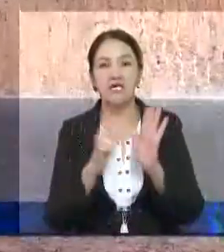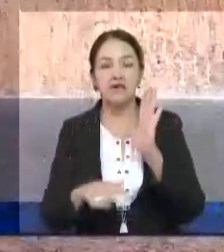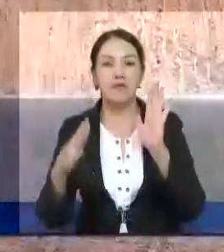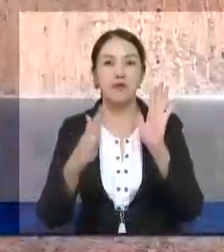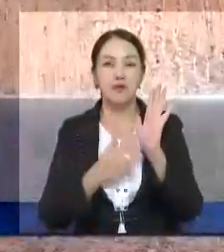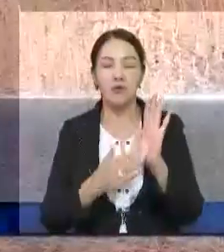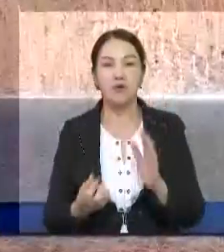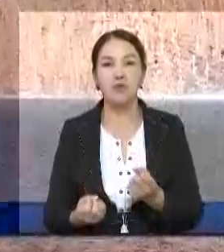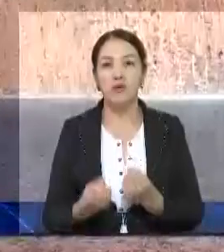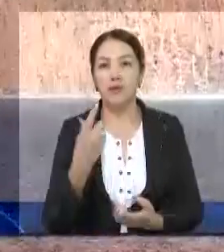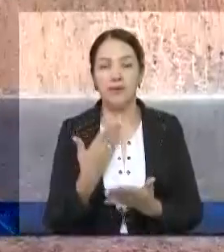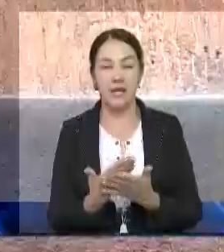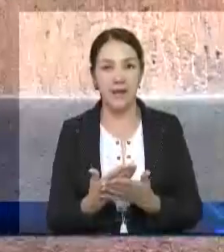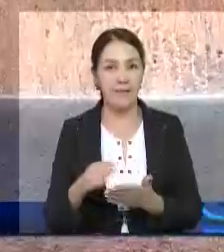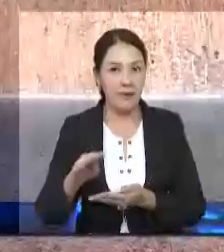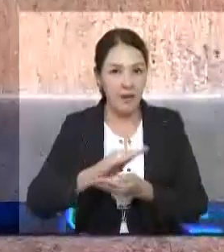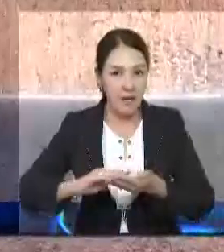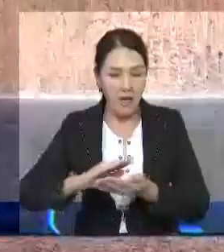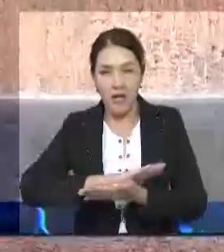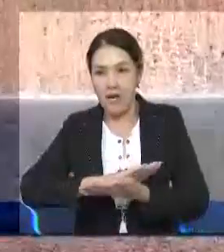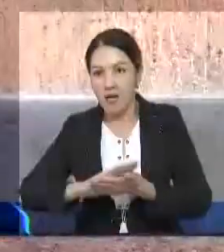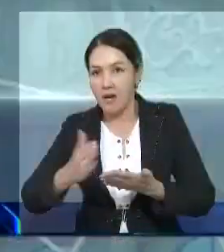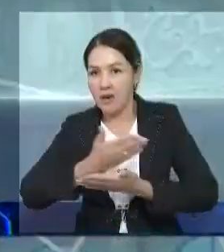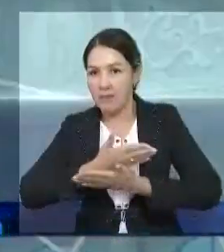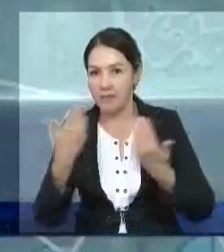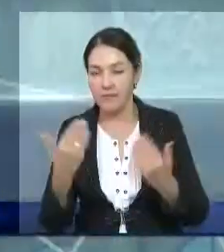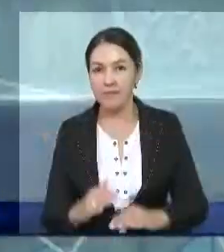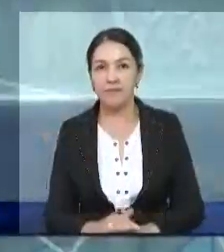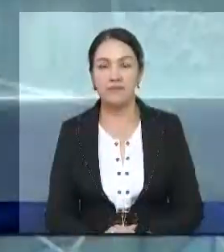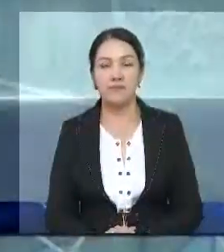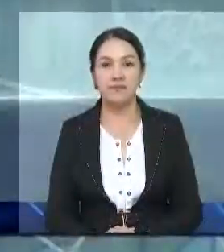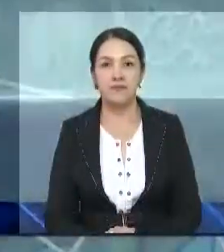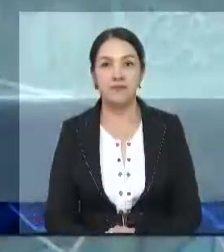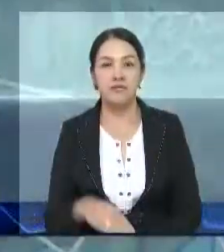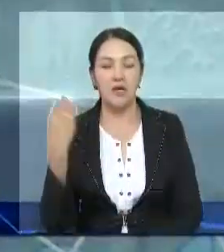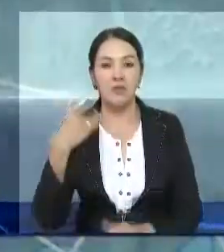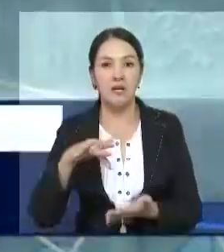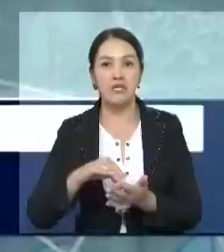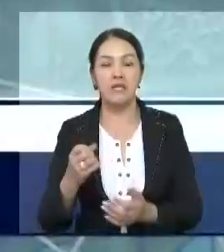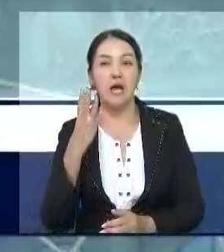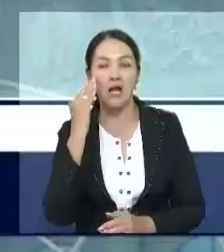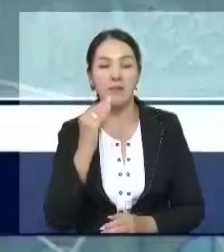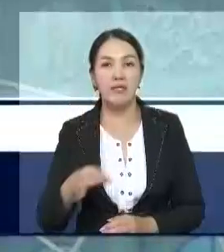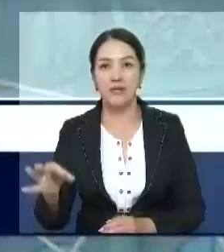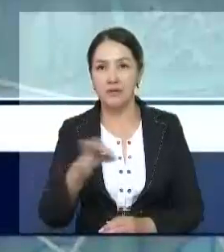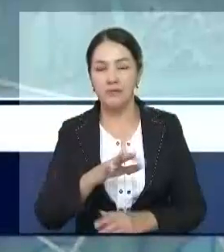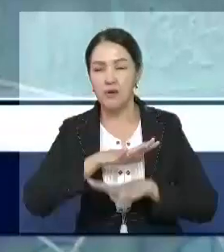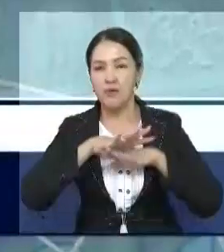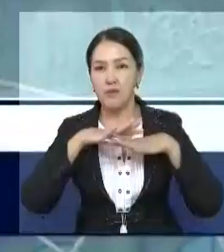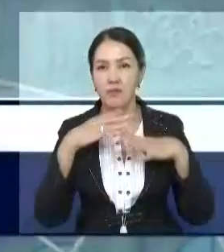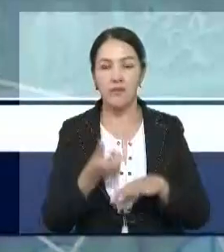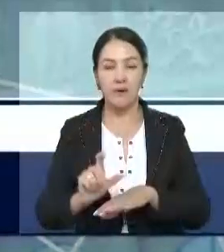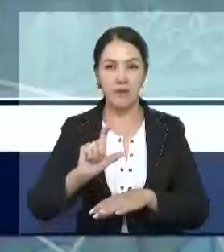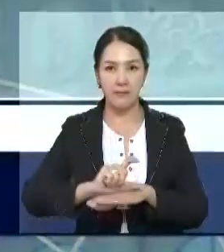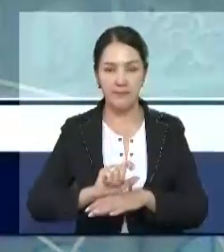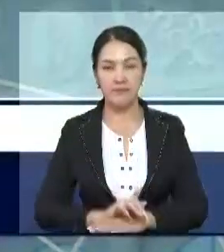нүктесі анықталып отыр. Алайда ешбіреуі тазартылып жатқан жоқ. Ақтөбе қаласының Алматы ауданында ең көбісі.